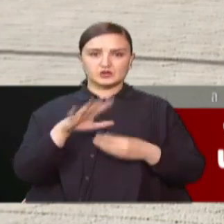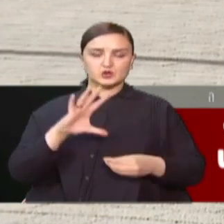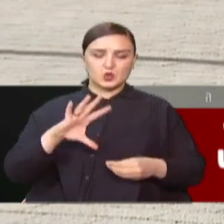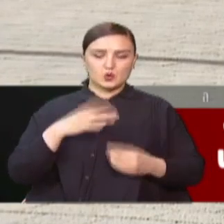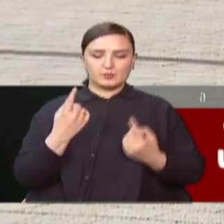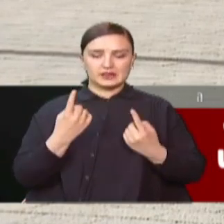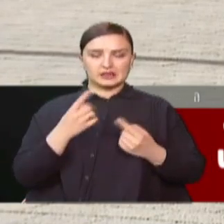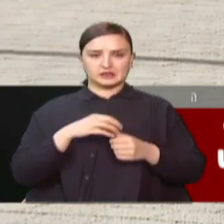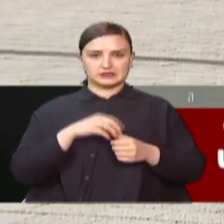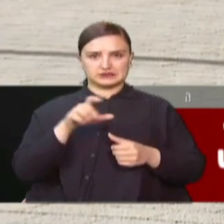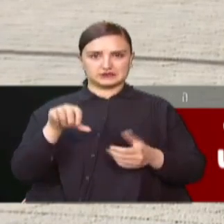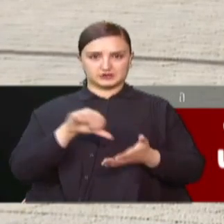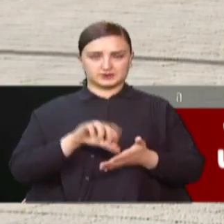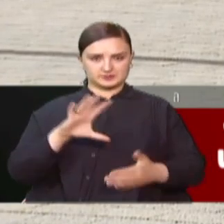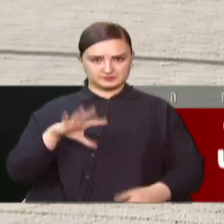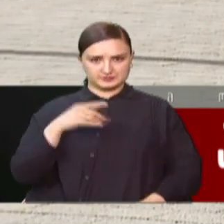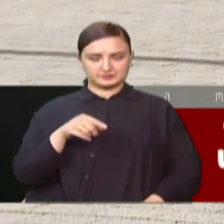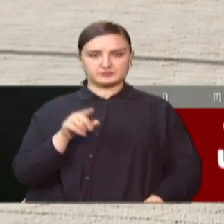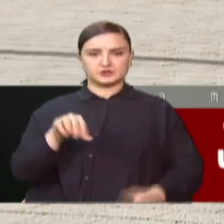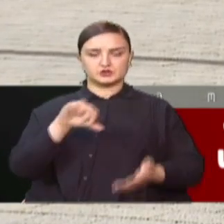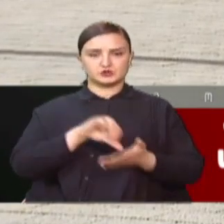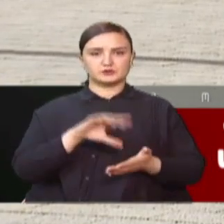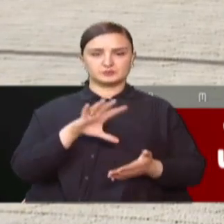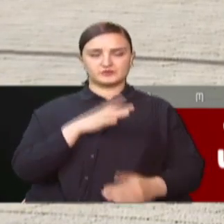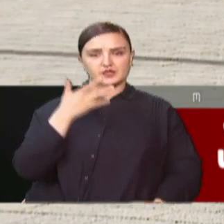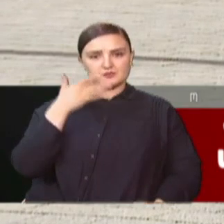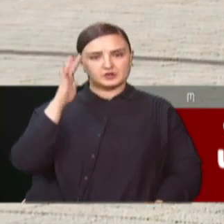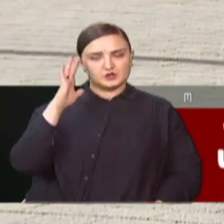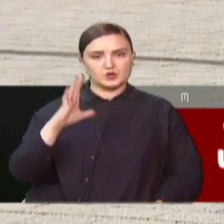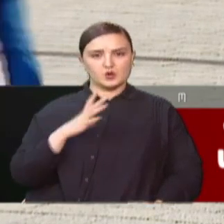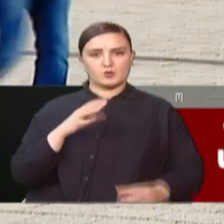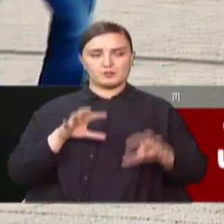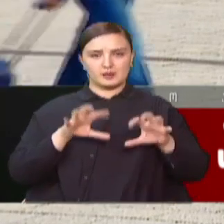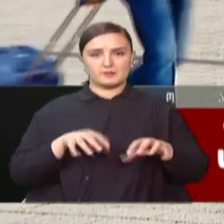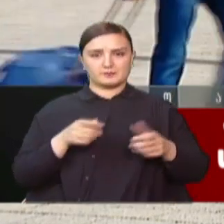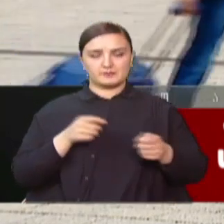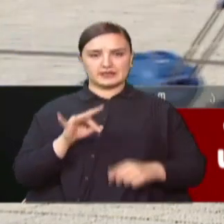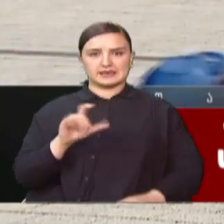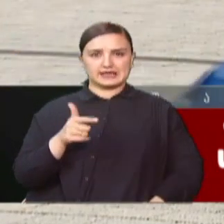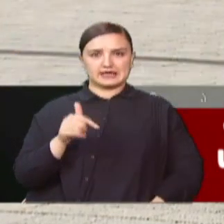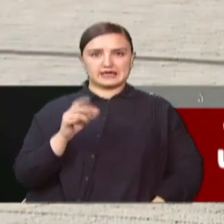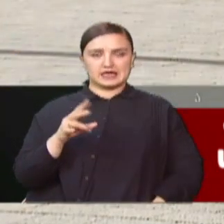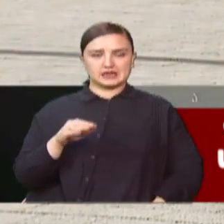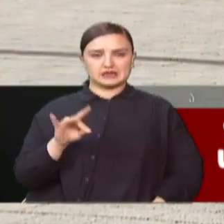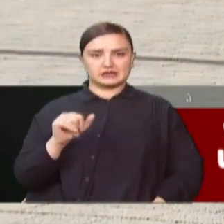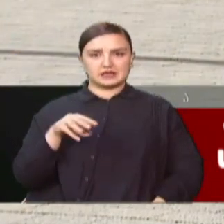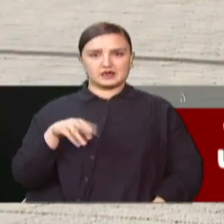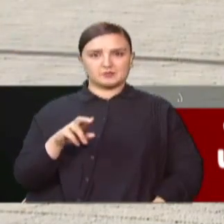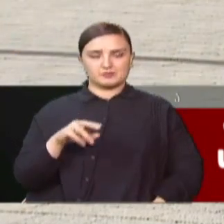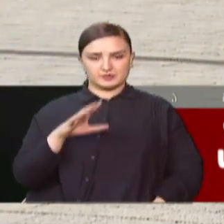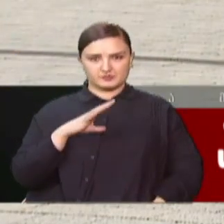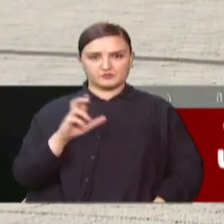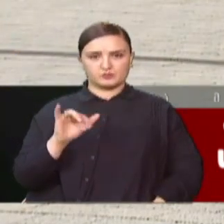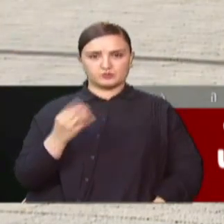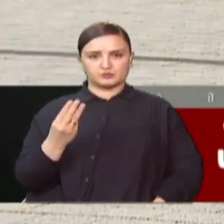lider smiuria monacileoba, mačoris, mași monacileobne, americis, hopili prezidente, bi Ronald Reagan, iasve Donald Trump, da, George